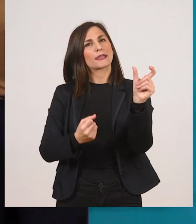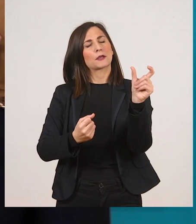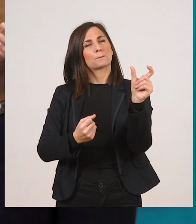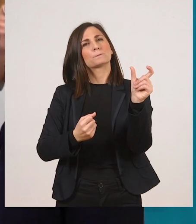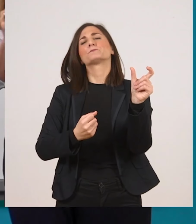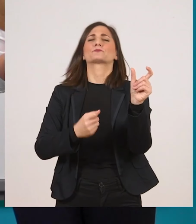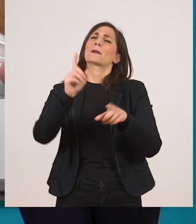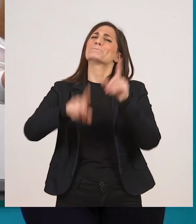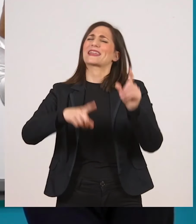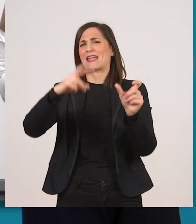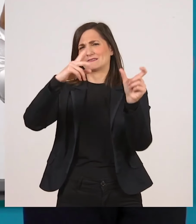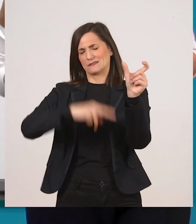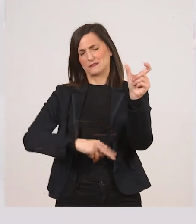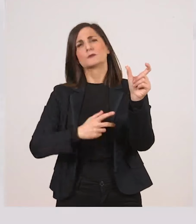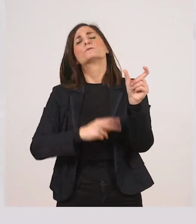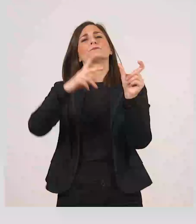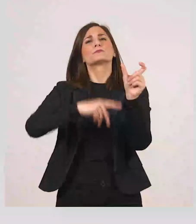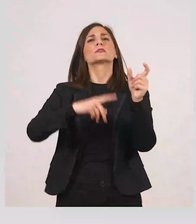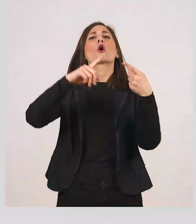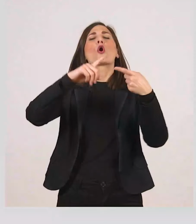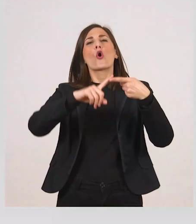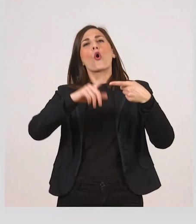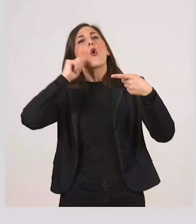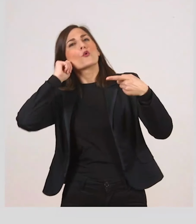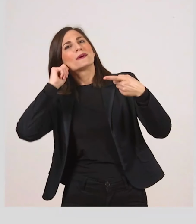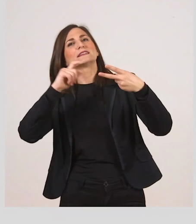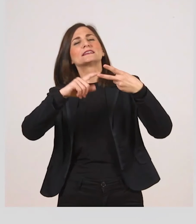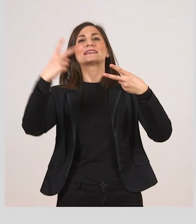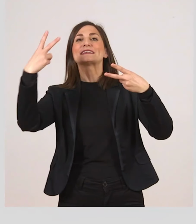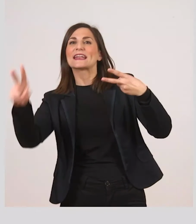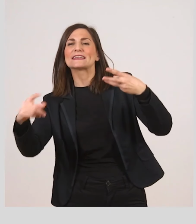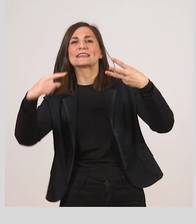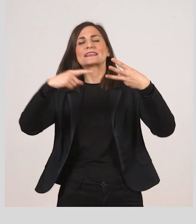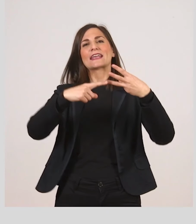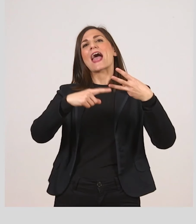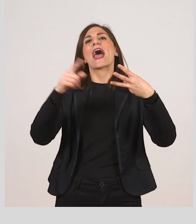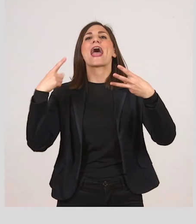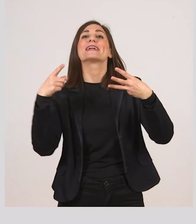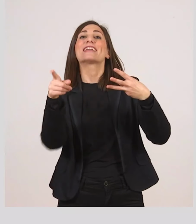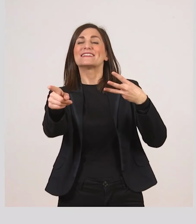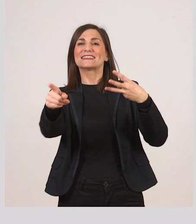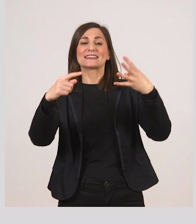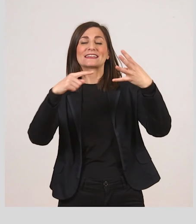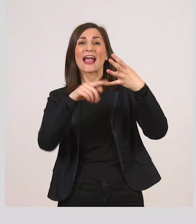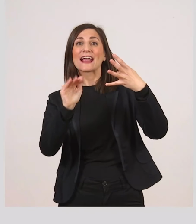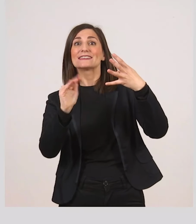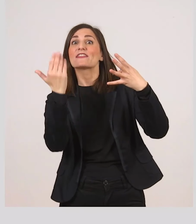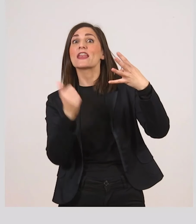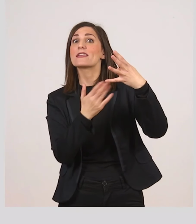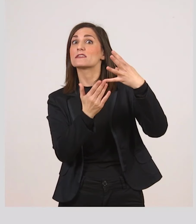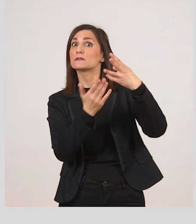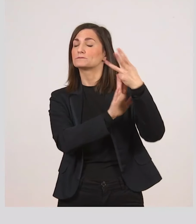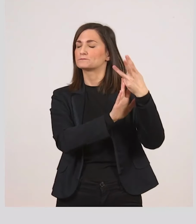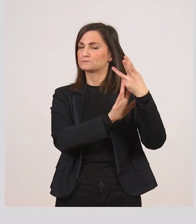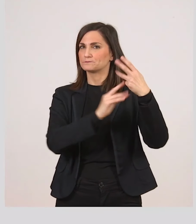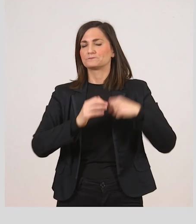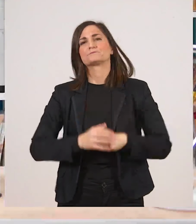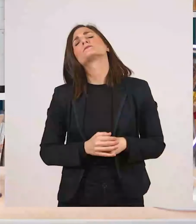γιατί κλείνονται κάποιες από αυτές. Ονομαστική, γενική και αιτιατική, όχι κλητική. Αντωνυμία τώρα. Τι θα πει